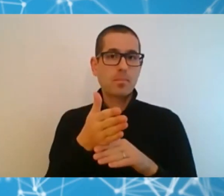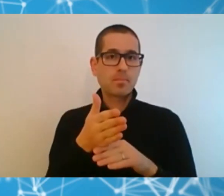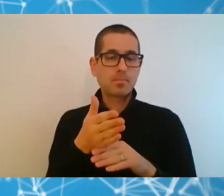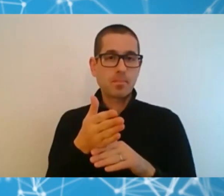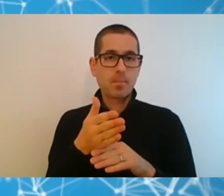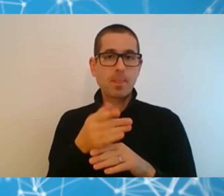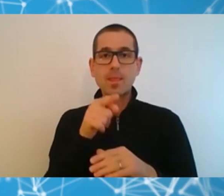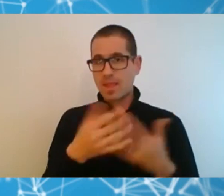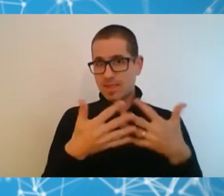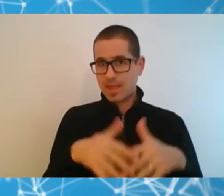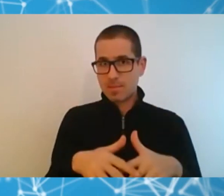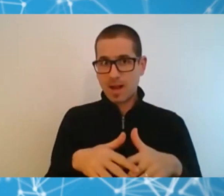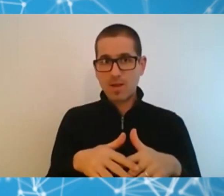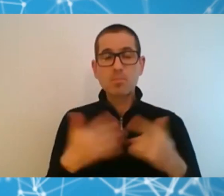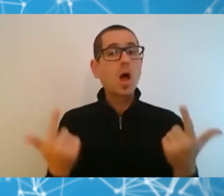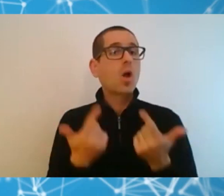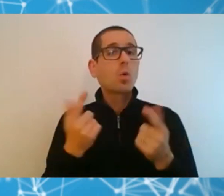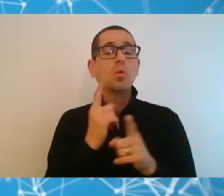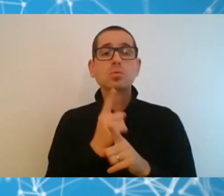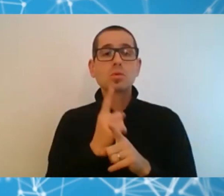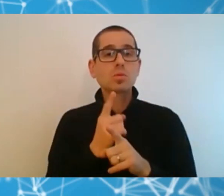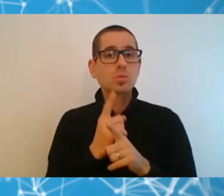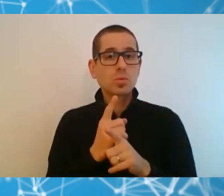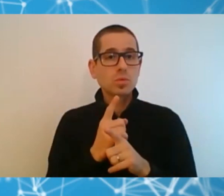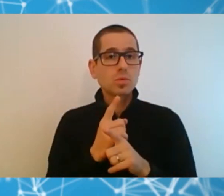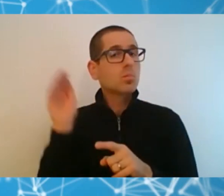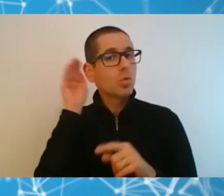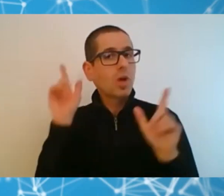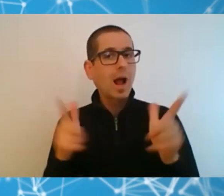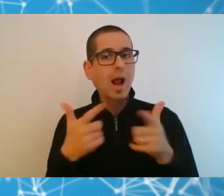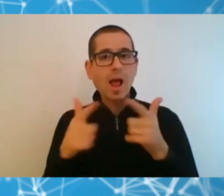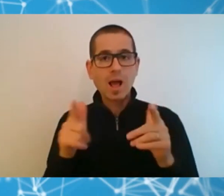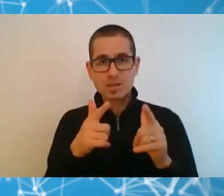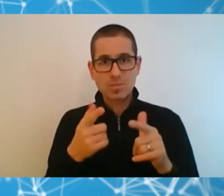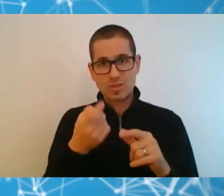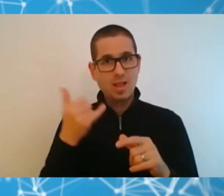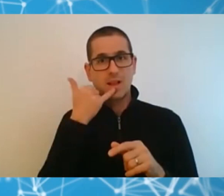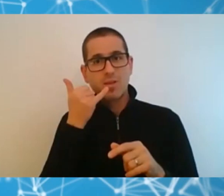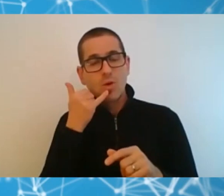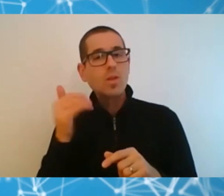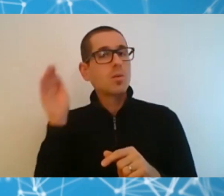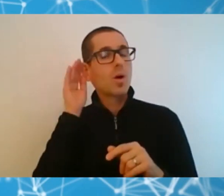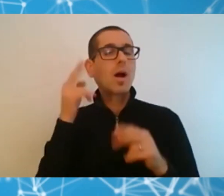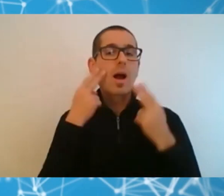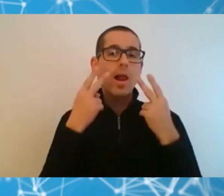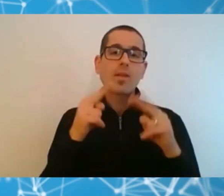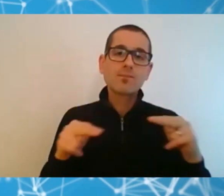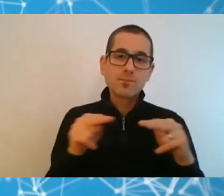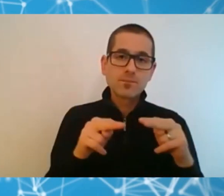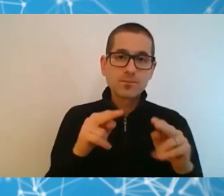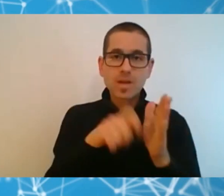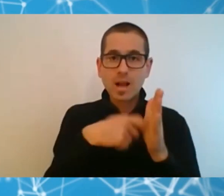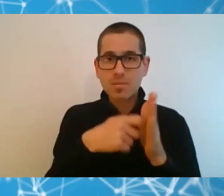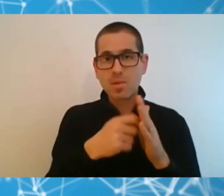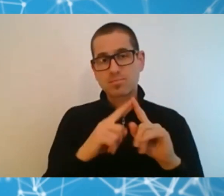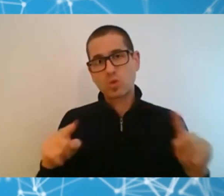te naprave. Lahko se da tudi muziko seveda poslušati, tudi filme in tako dalje, teda to je pravzaprav